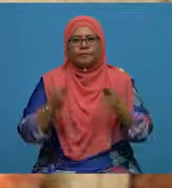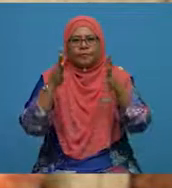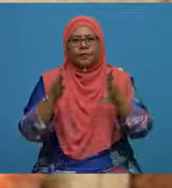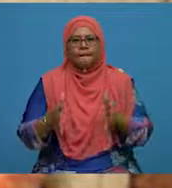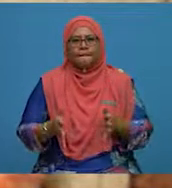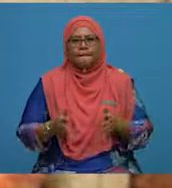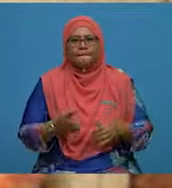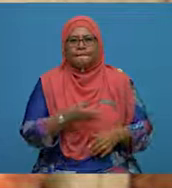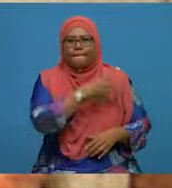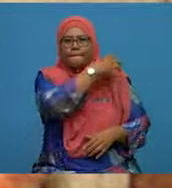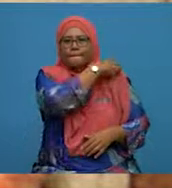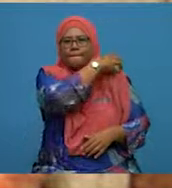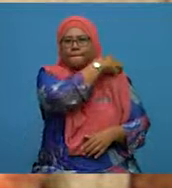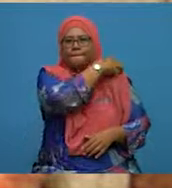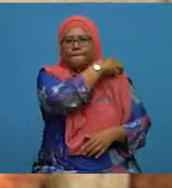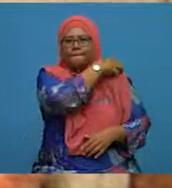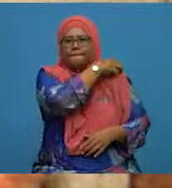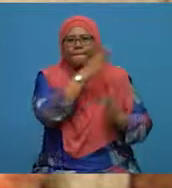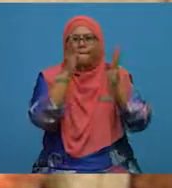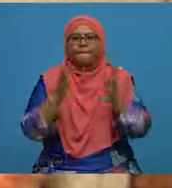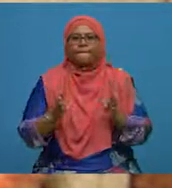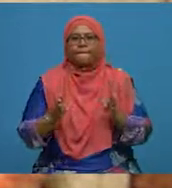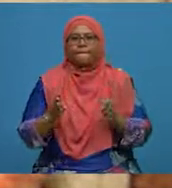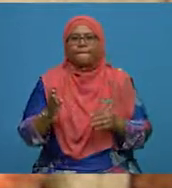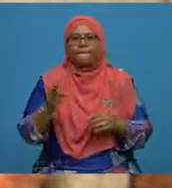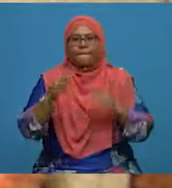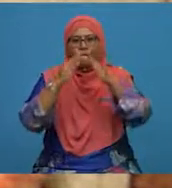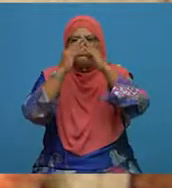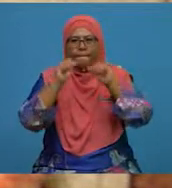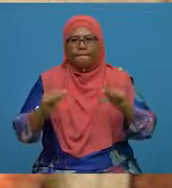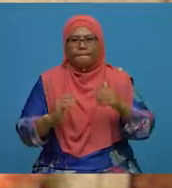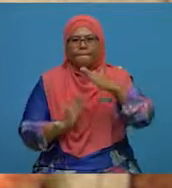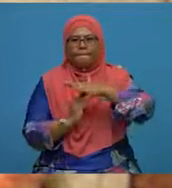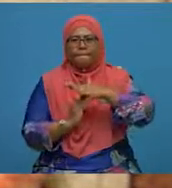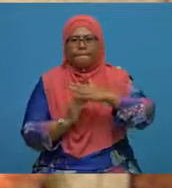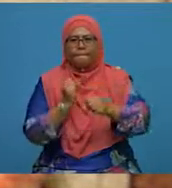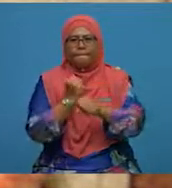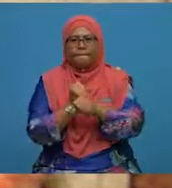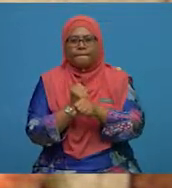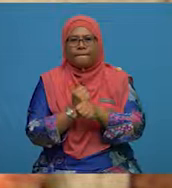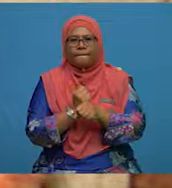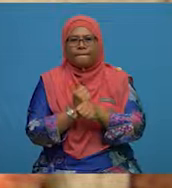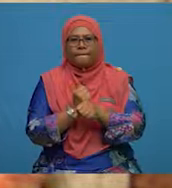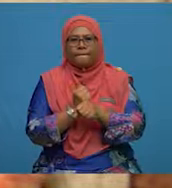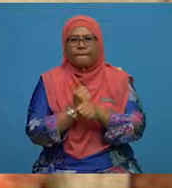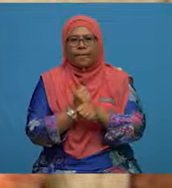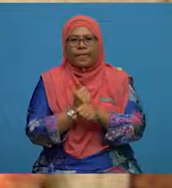Ramai pegawai tentera berbangsa Mesir diberhentikan perkhidmatan.